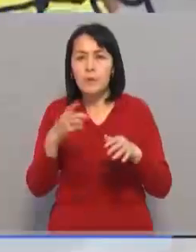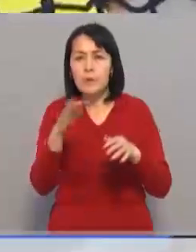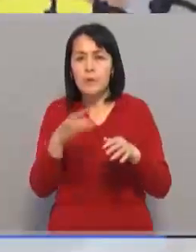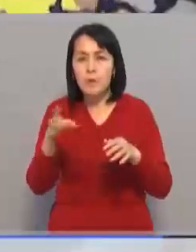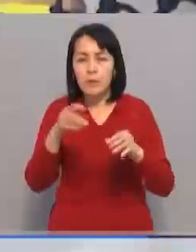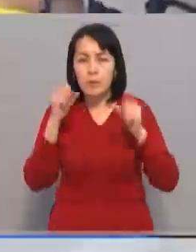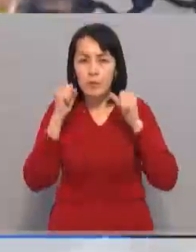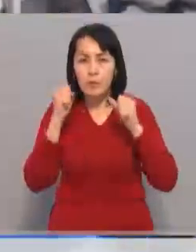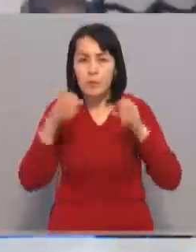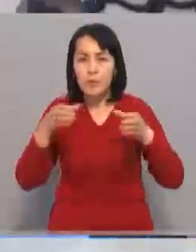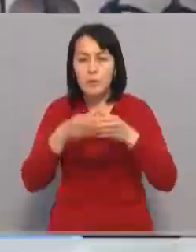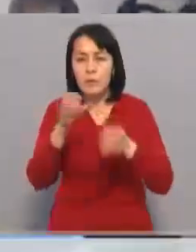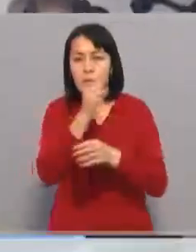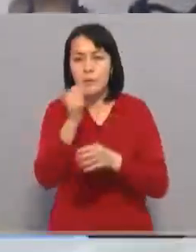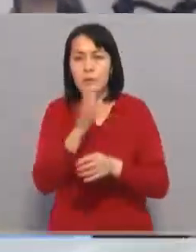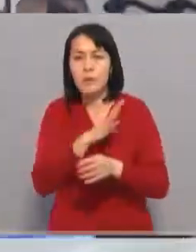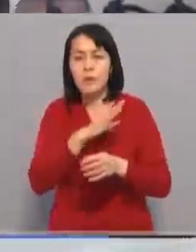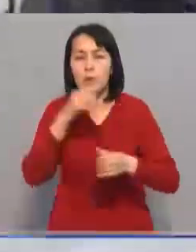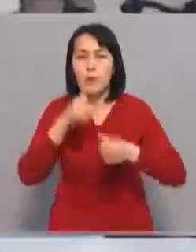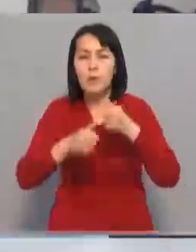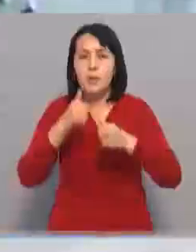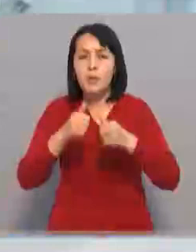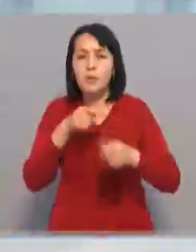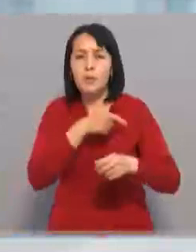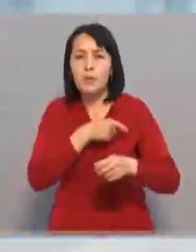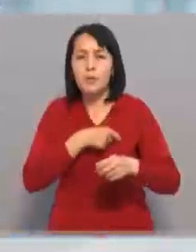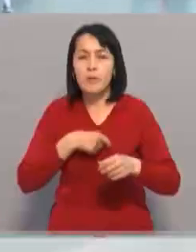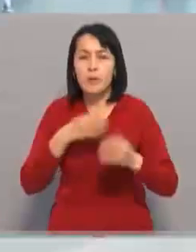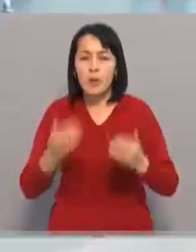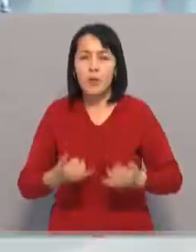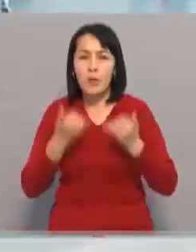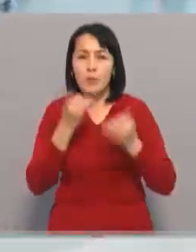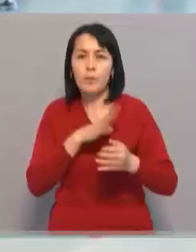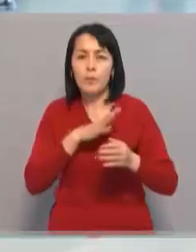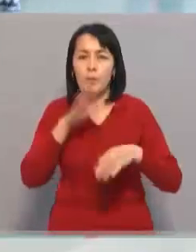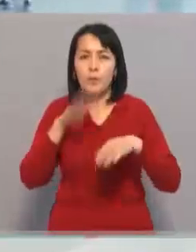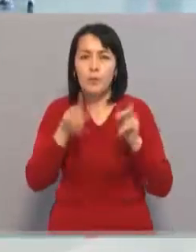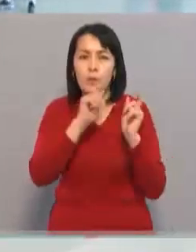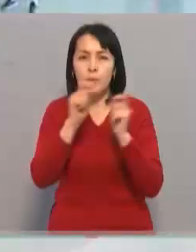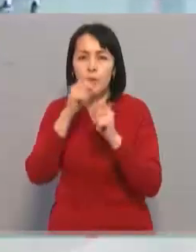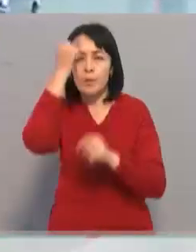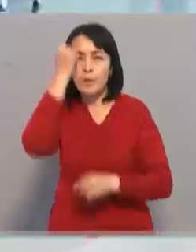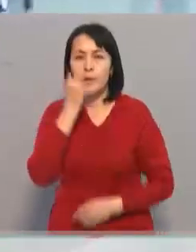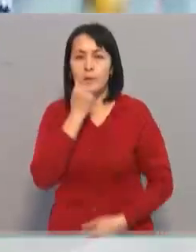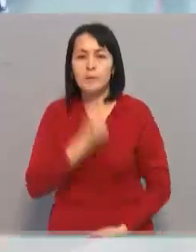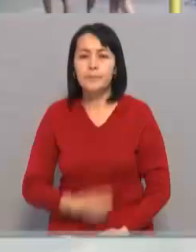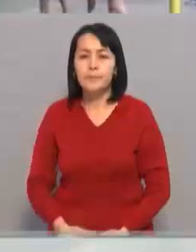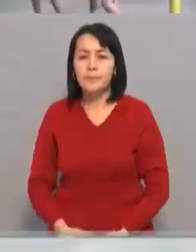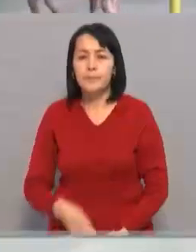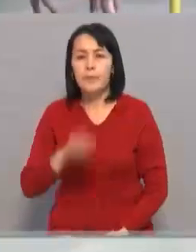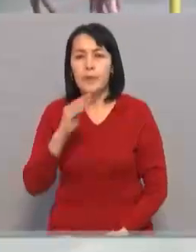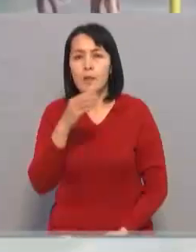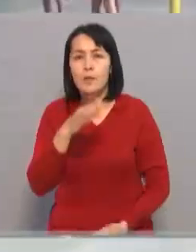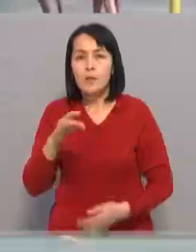ауданының спортшылары чемпион атанды. Жарыс барысында төрешілерге де құрмет көрсетілді, үздіктер марапатталды. Жетісай қаласына